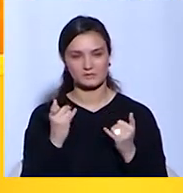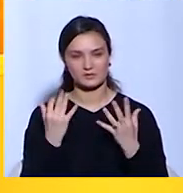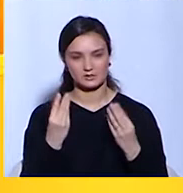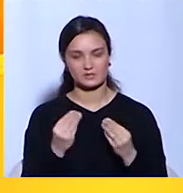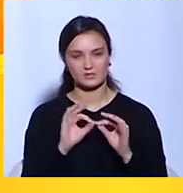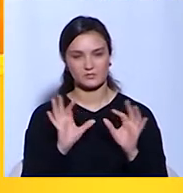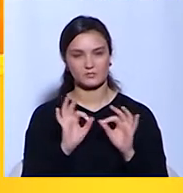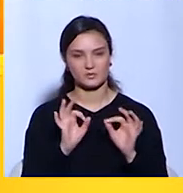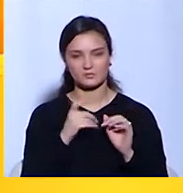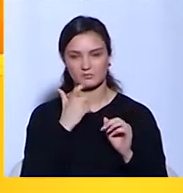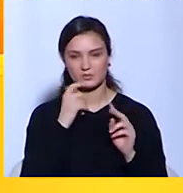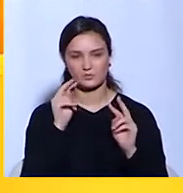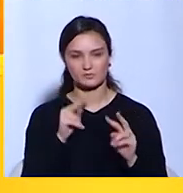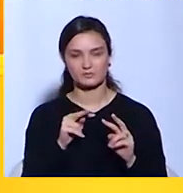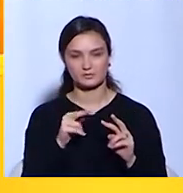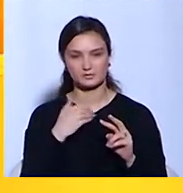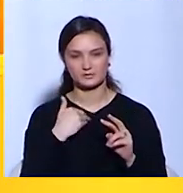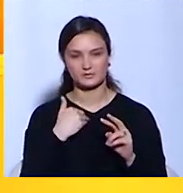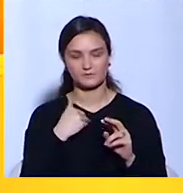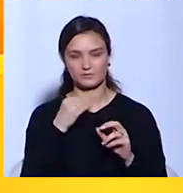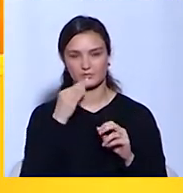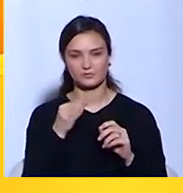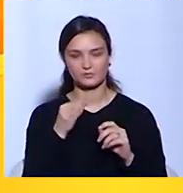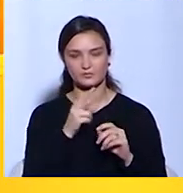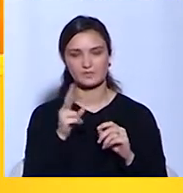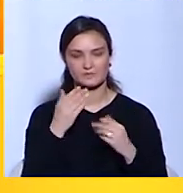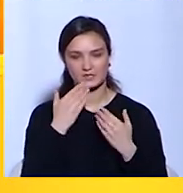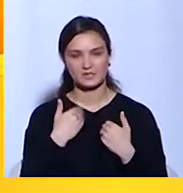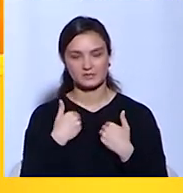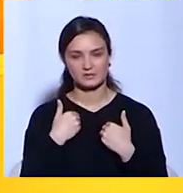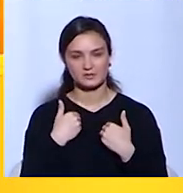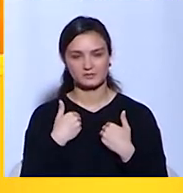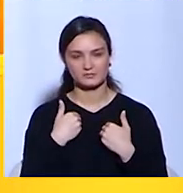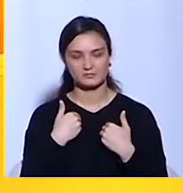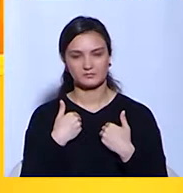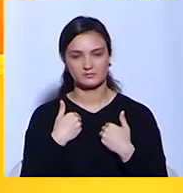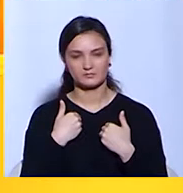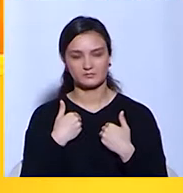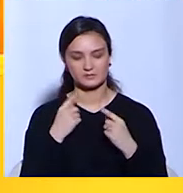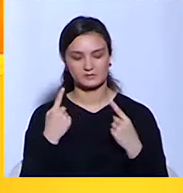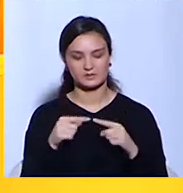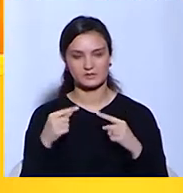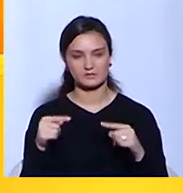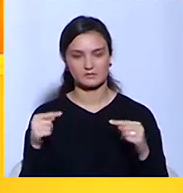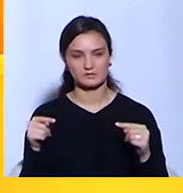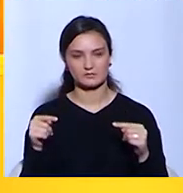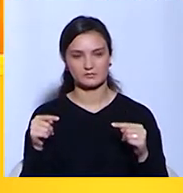ჩვენ საუბარში, მაყურებელთა იმ ნაწილს მინდა უპასუხო, რომლებიც გვეკითხებიან სხვადასხვა